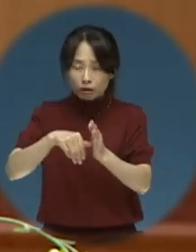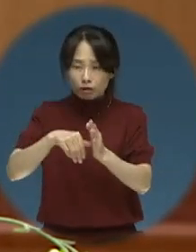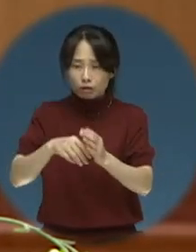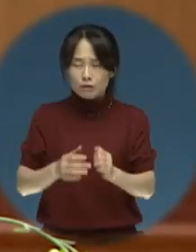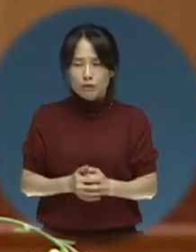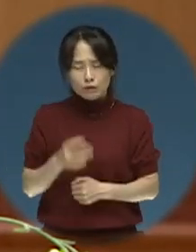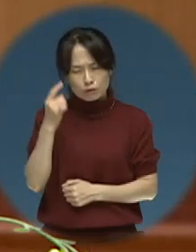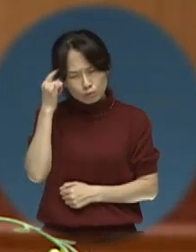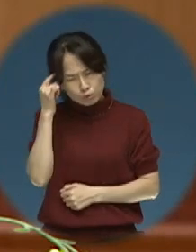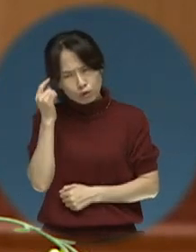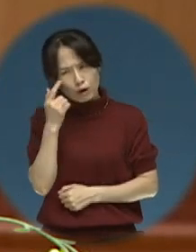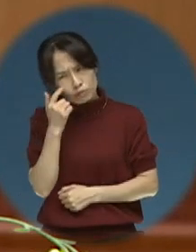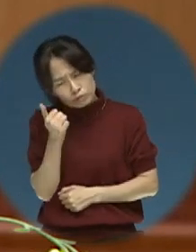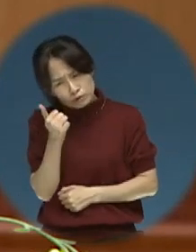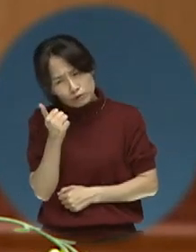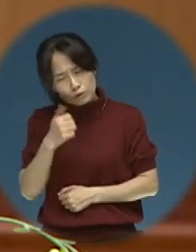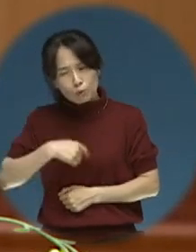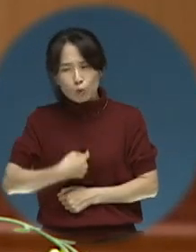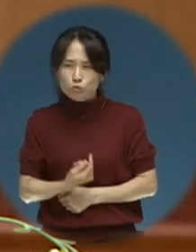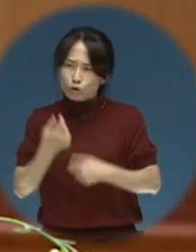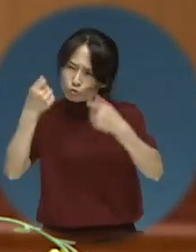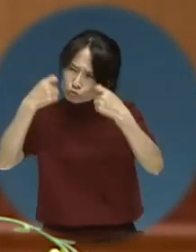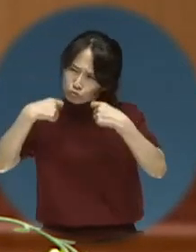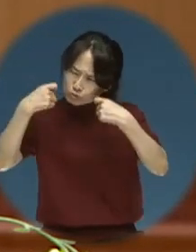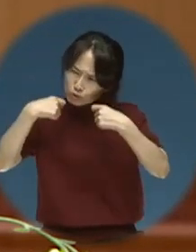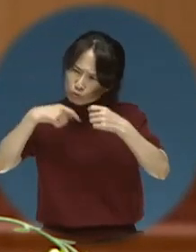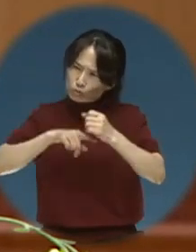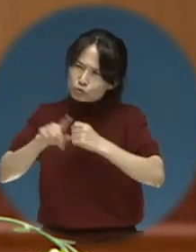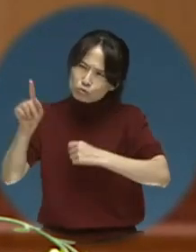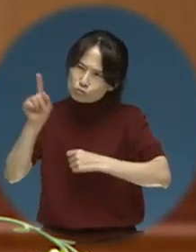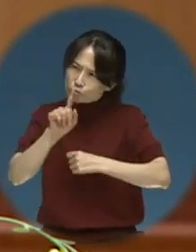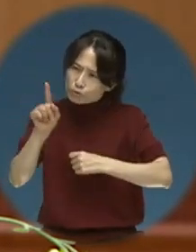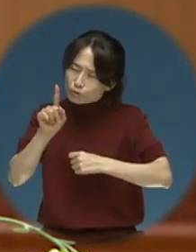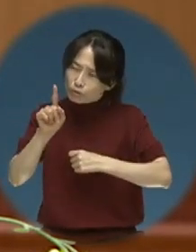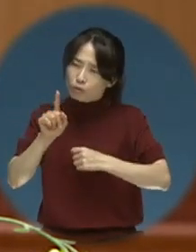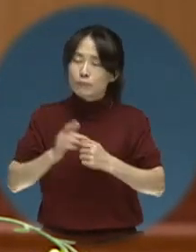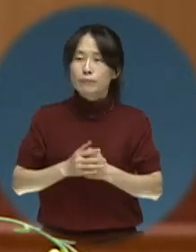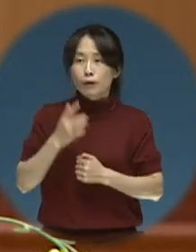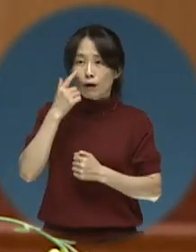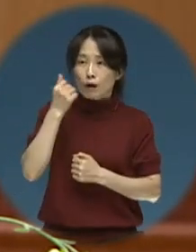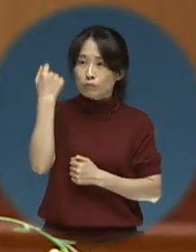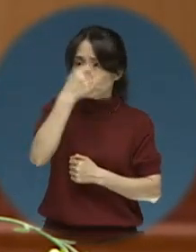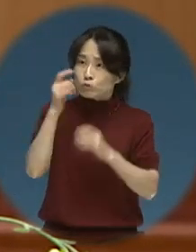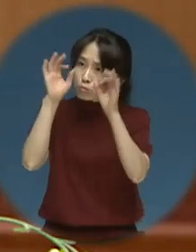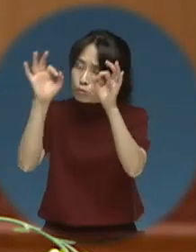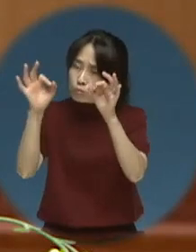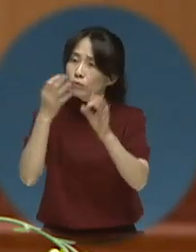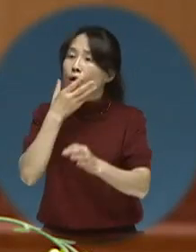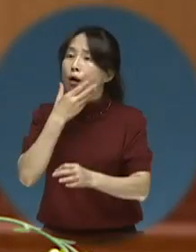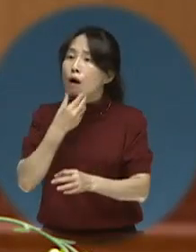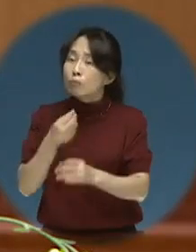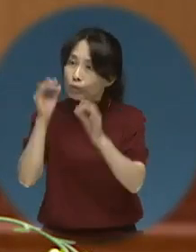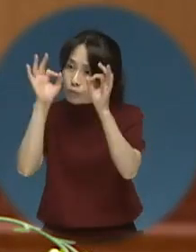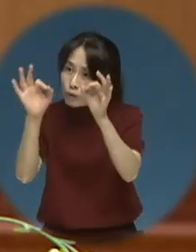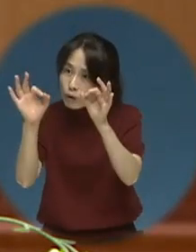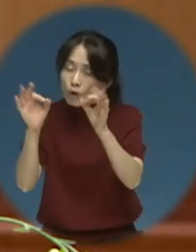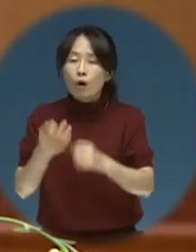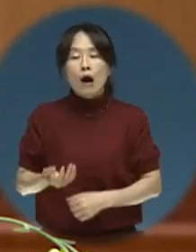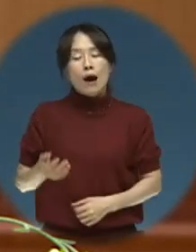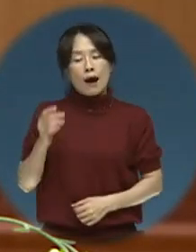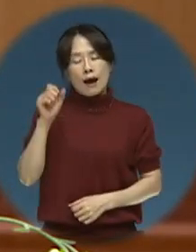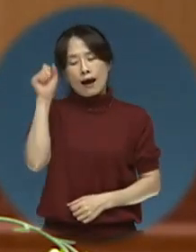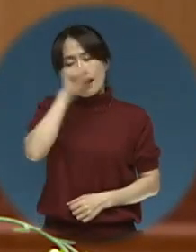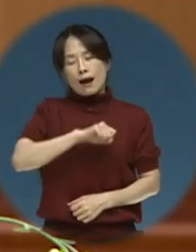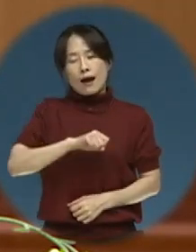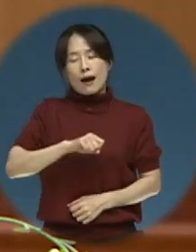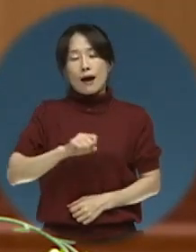왜 아버지가 홀로 울었을까? 그러니까 아버지는 얼굴을 보면 행복한데, 아, 이게 마음하고 얼굴이 다른